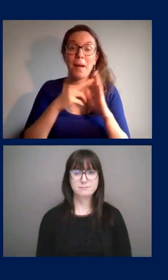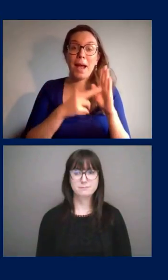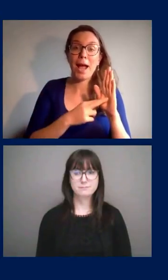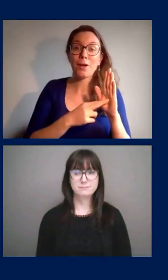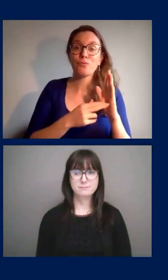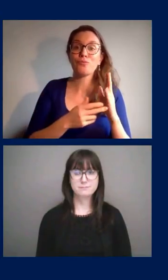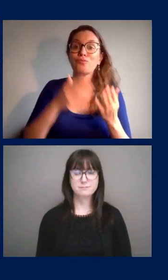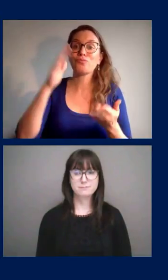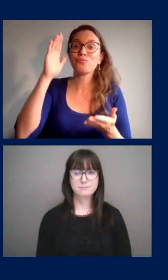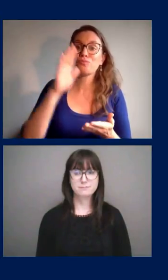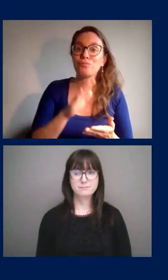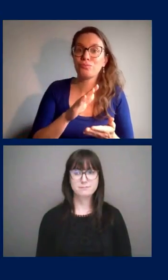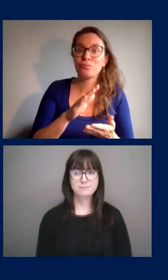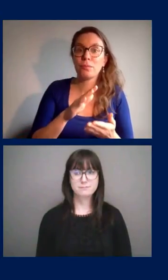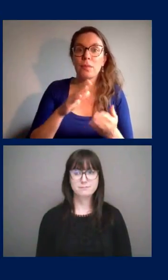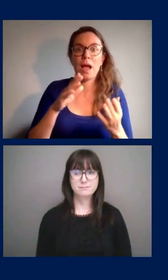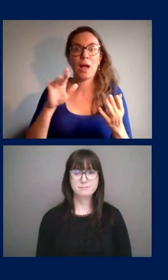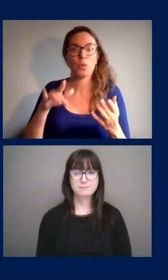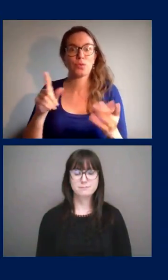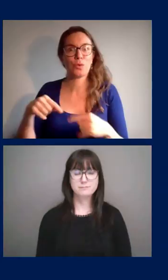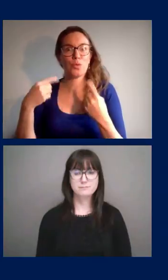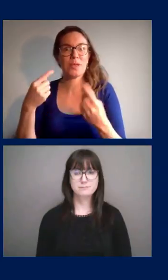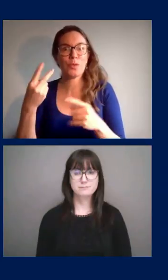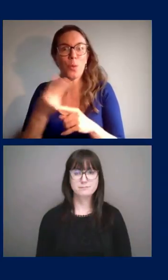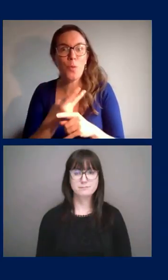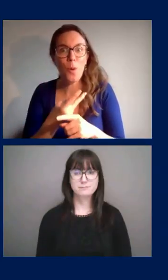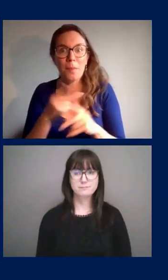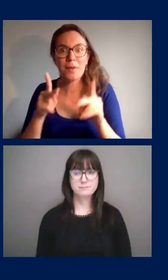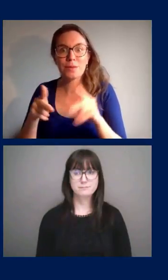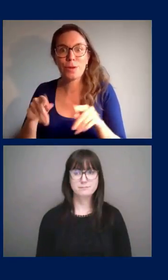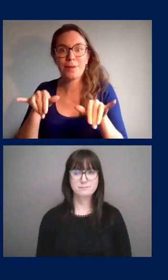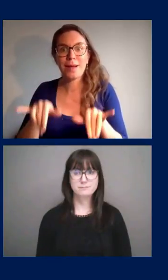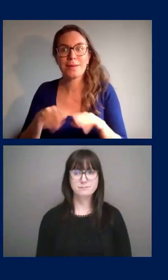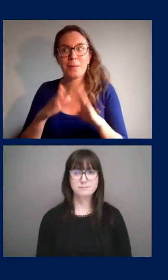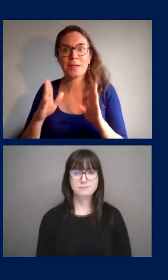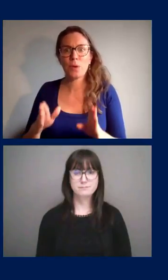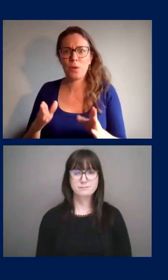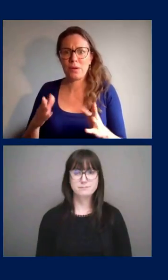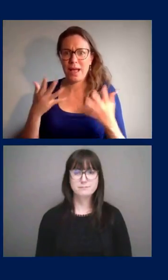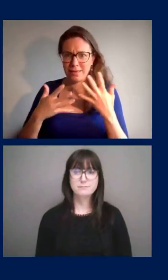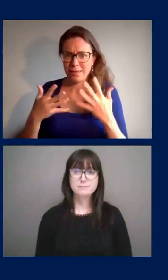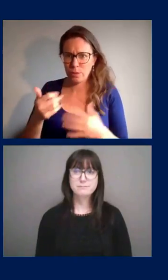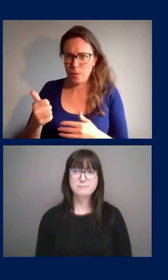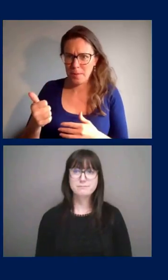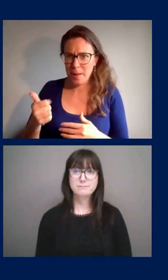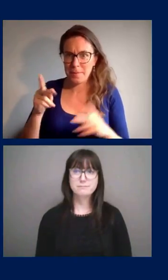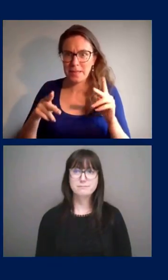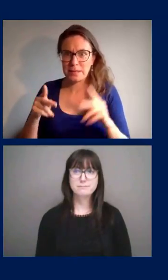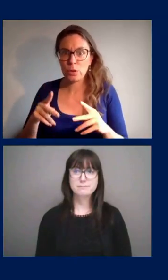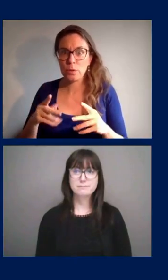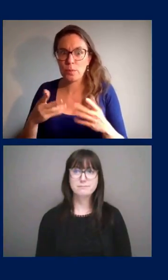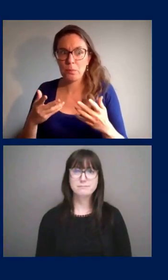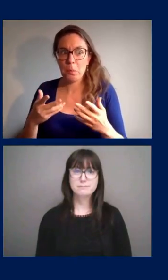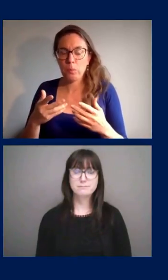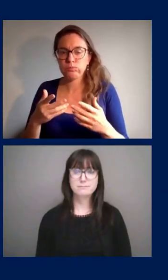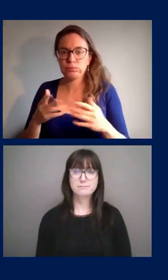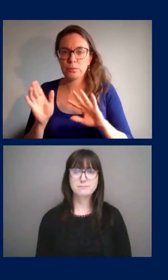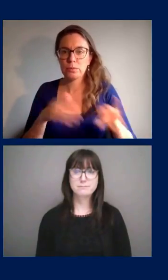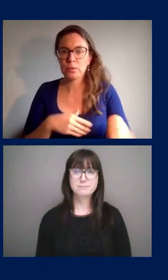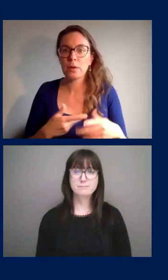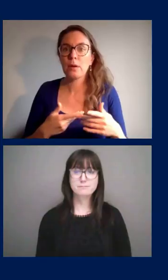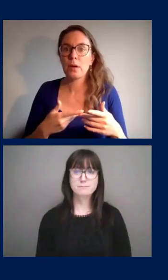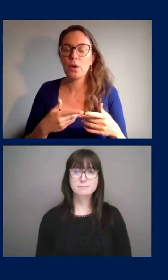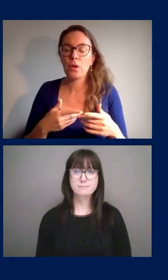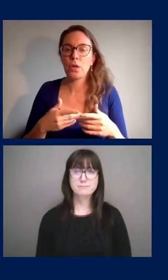que tout le monde est confiné que les gens commencent à se laisser aller un peu à